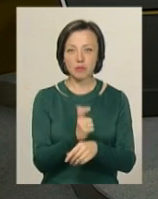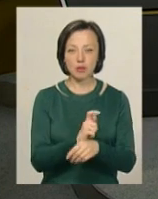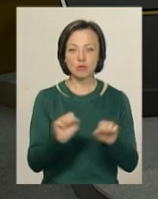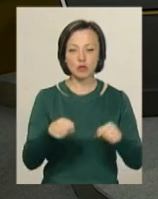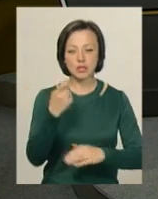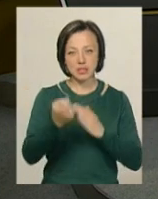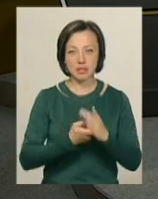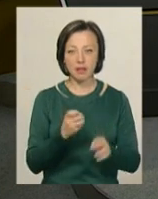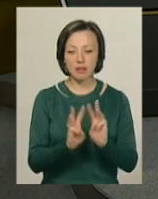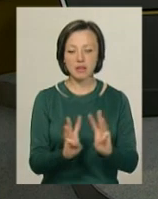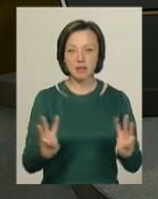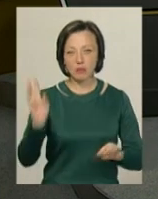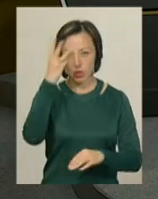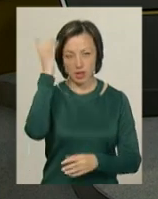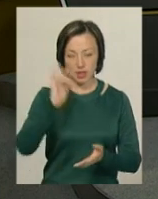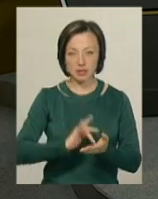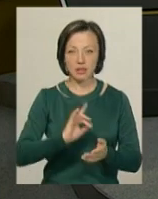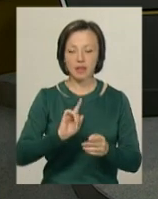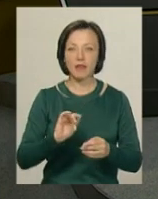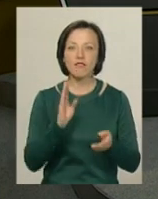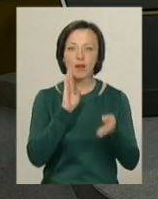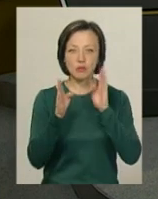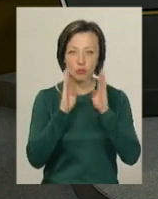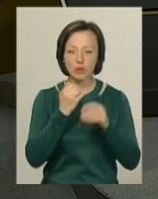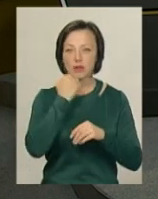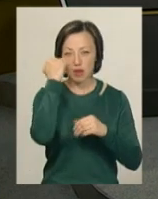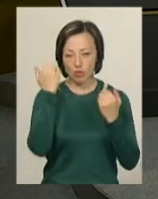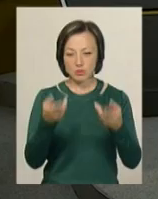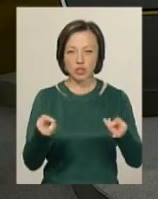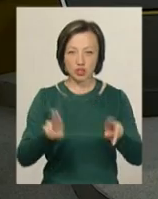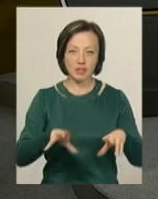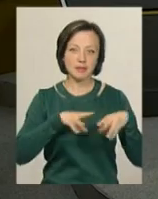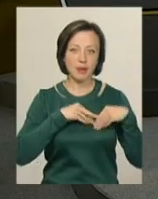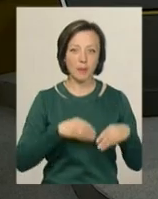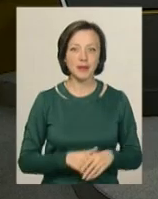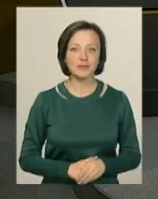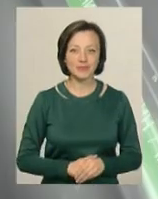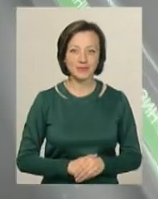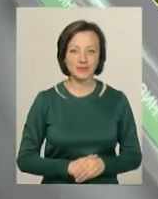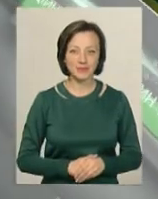можете дізнатись на сайті Поділля-Центр та на сторінці у Фейсбук. Дякуємо, що залишаєтесь з нами.